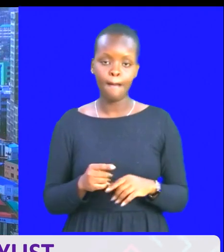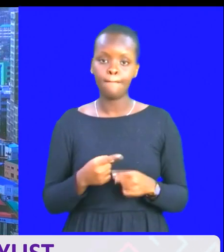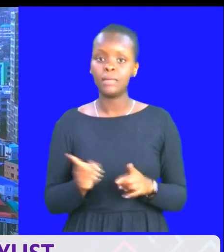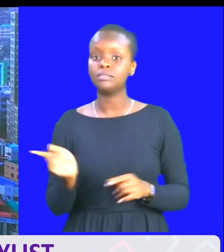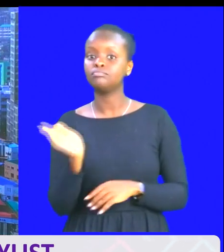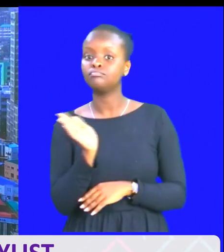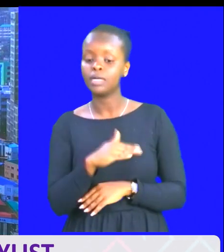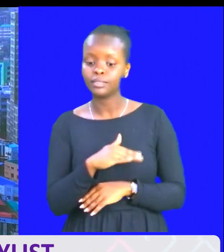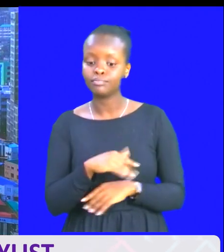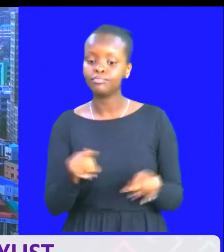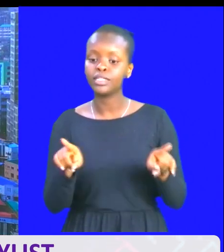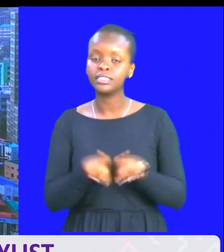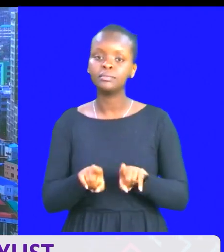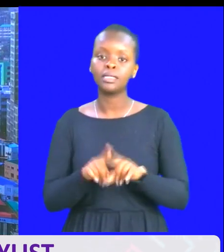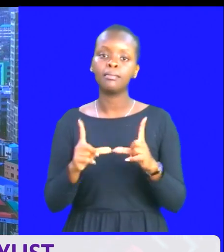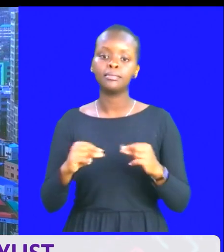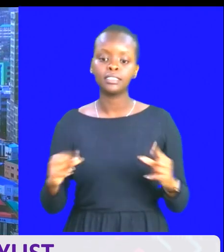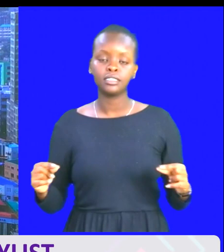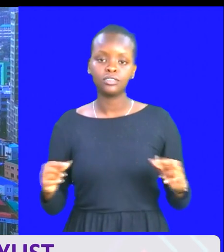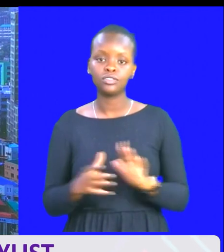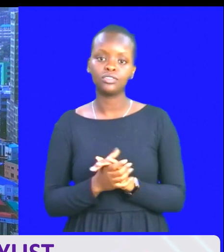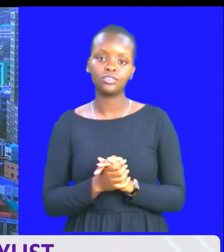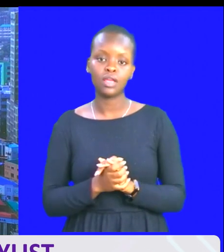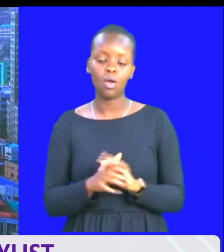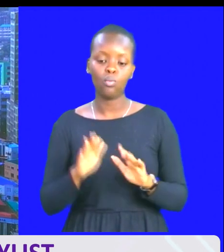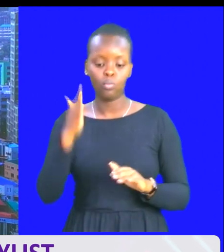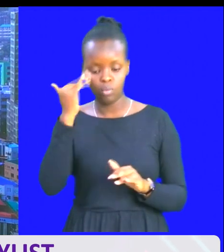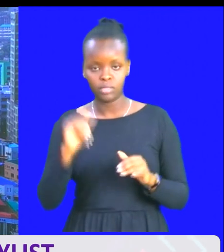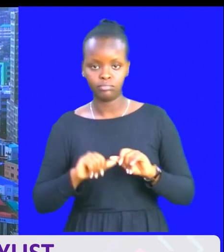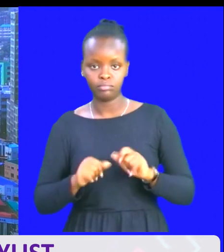the same message. Kupeleka watu na mtaratano. Tuangalia kwa nini social media ya